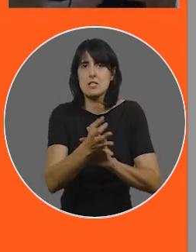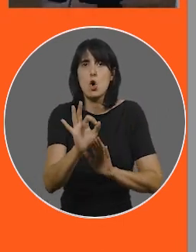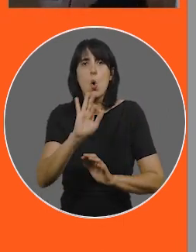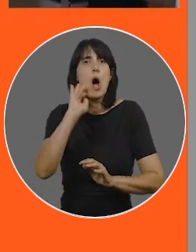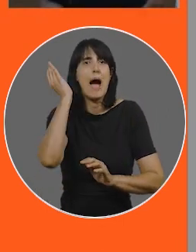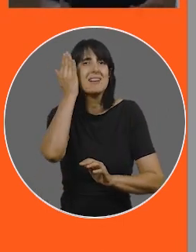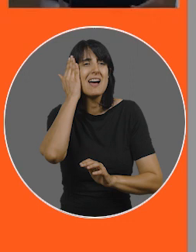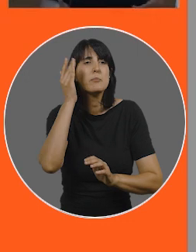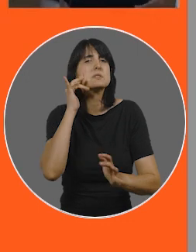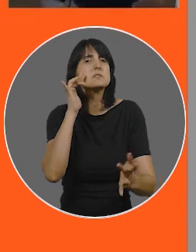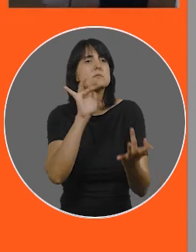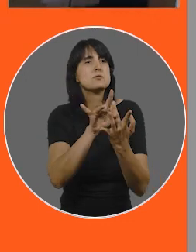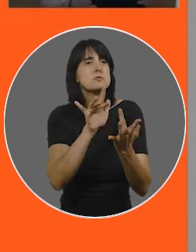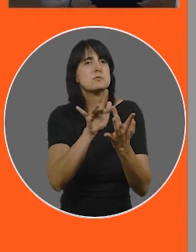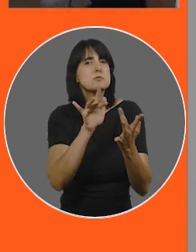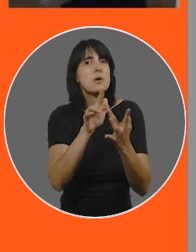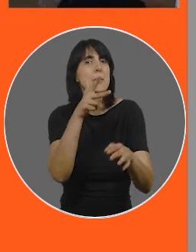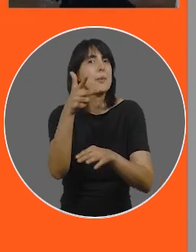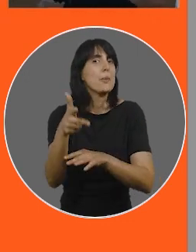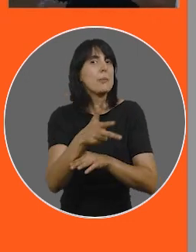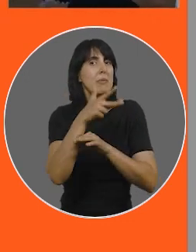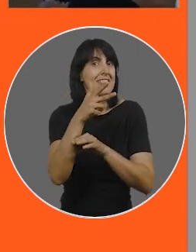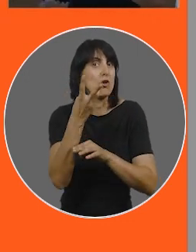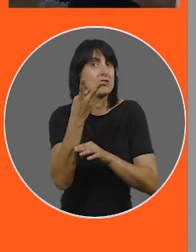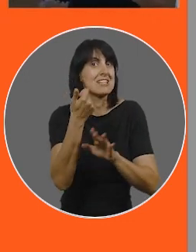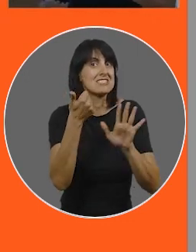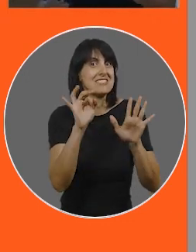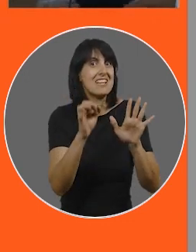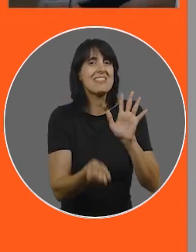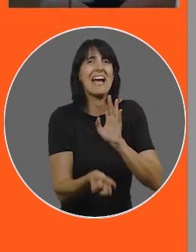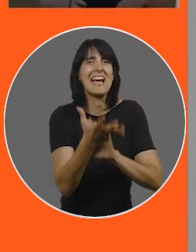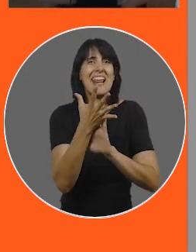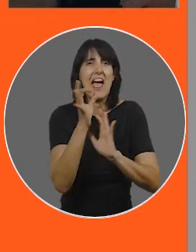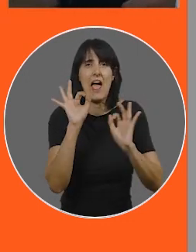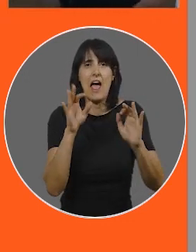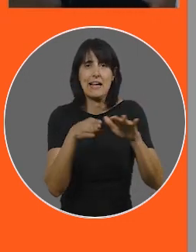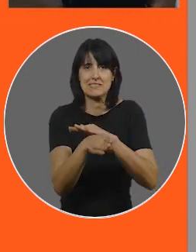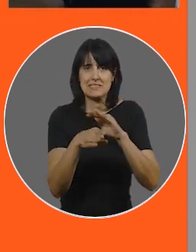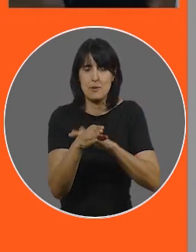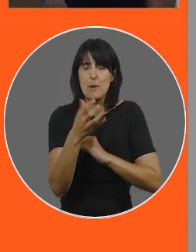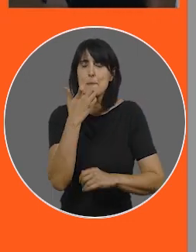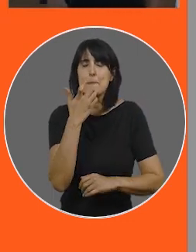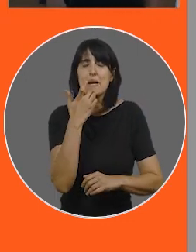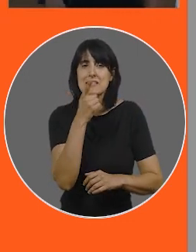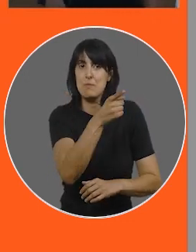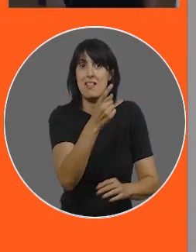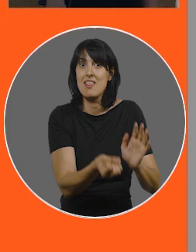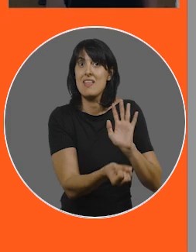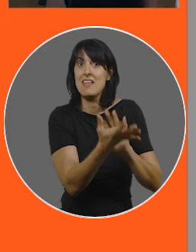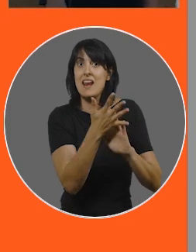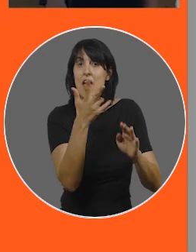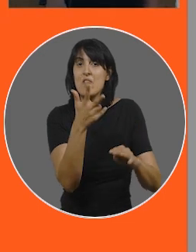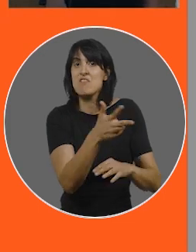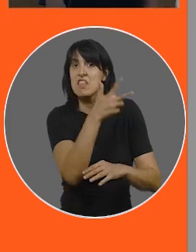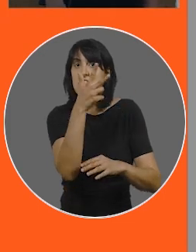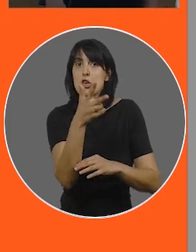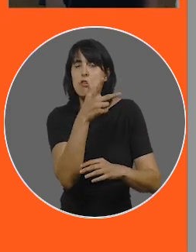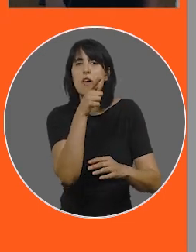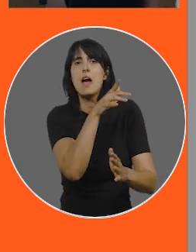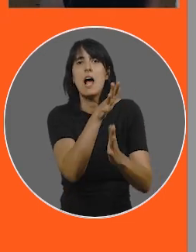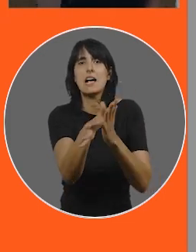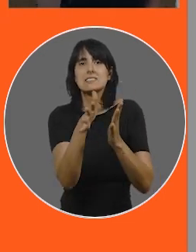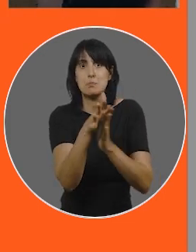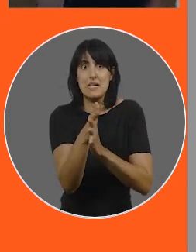i hem fet uns processos de cocreació de vídeos de 360. Llavors, per exemple, un dels vídeos que han creat és